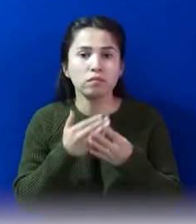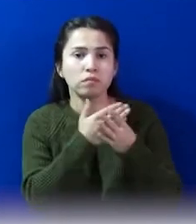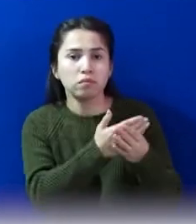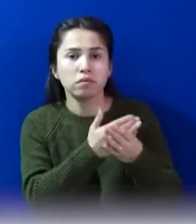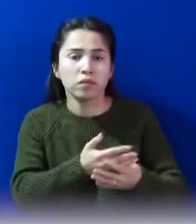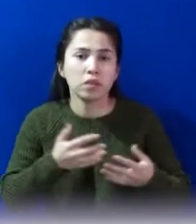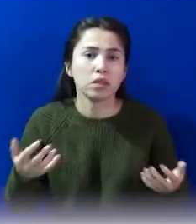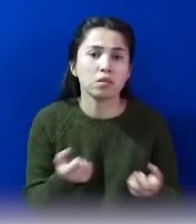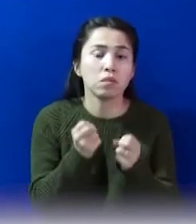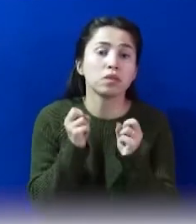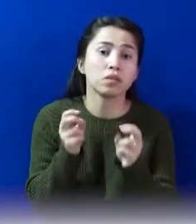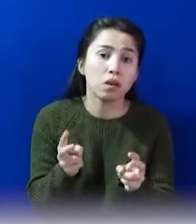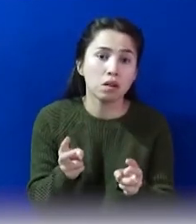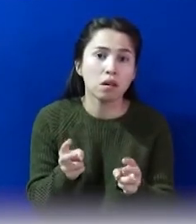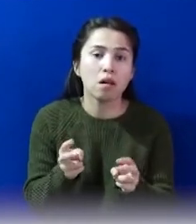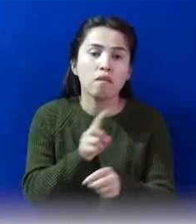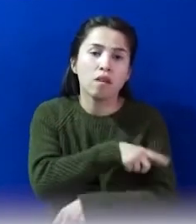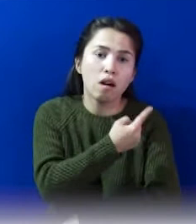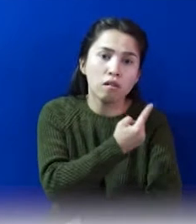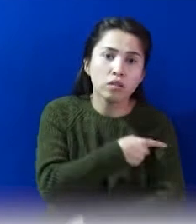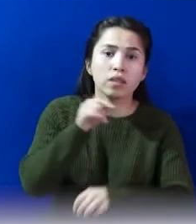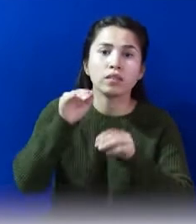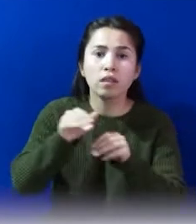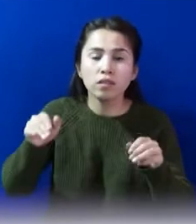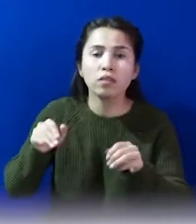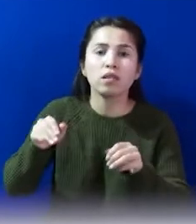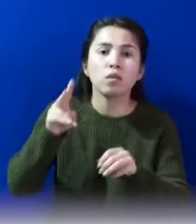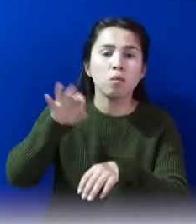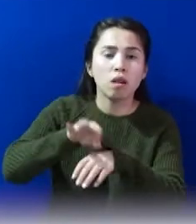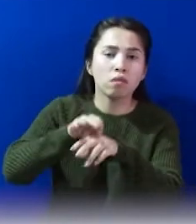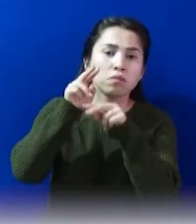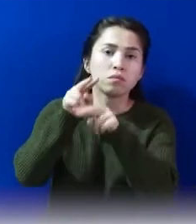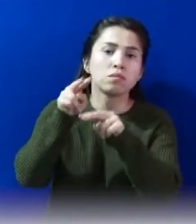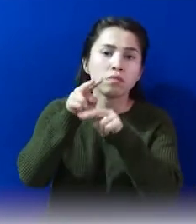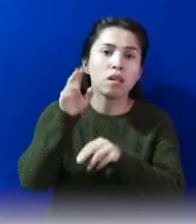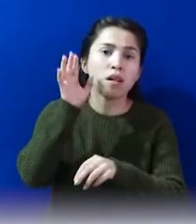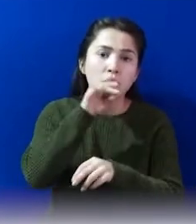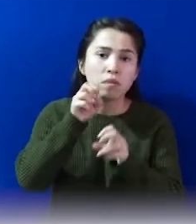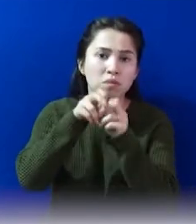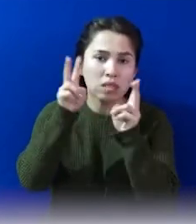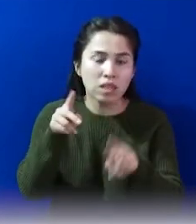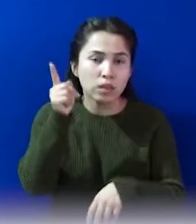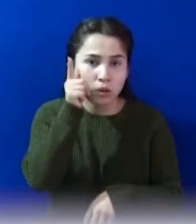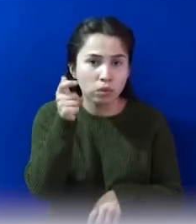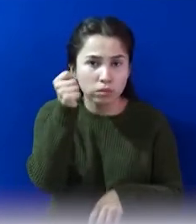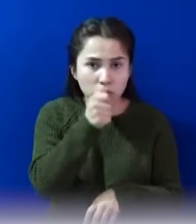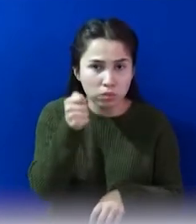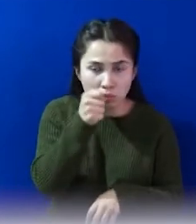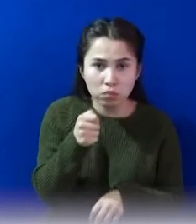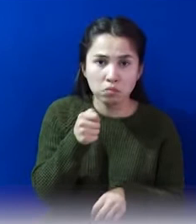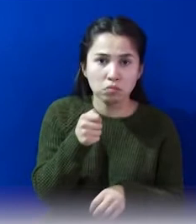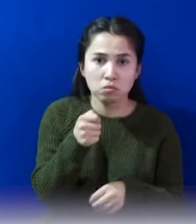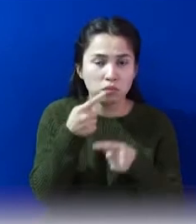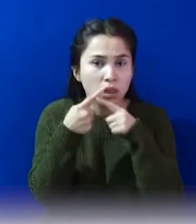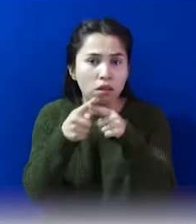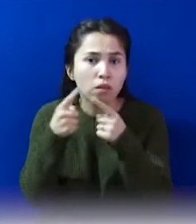Наша основная задача – урегулировать цены на продукты питания. Цены на некоторые товары действительно возросли. Что же мы будем делать, если